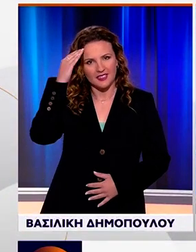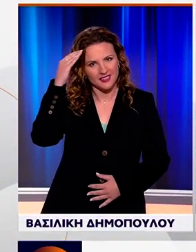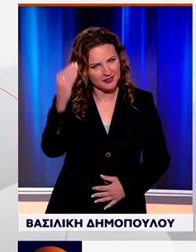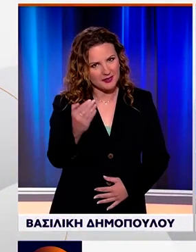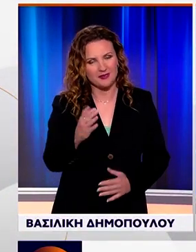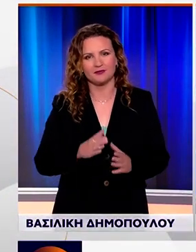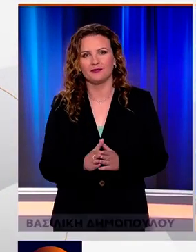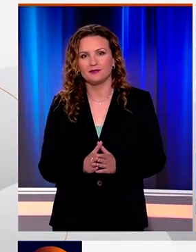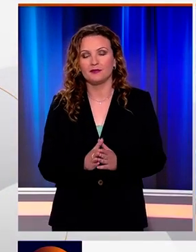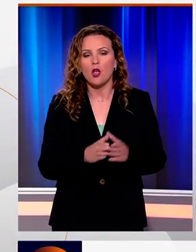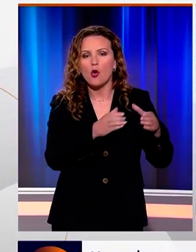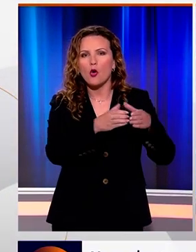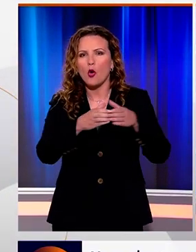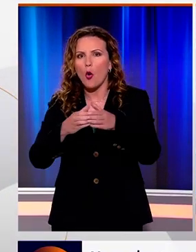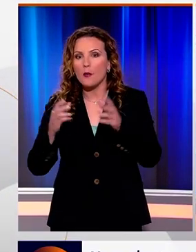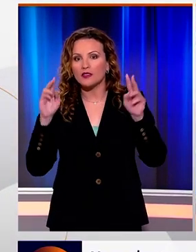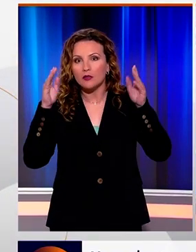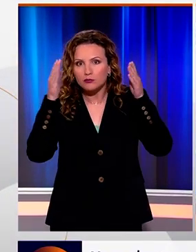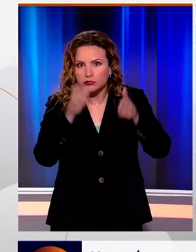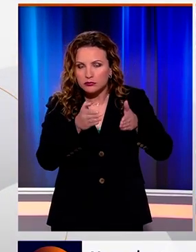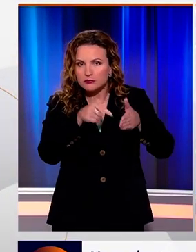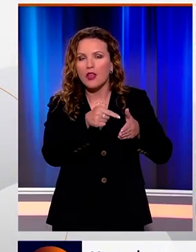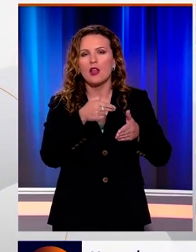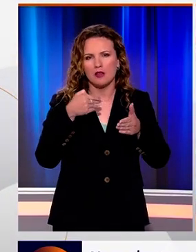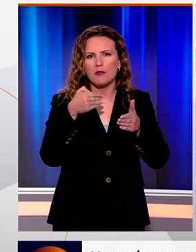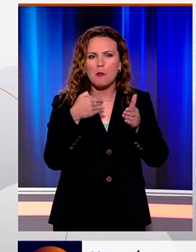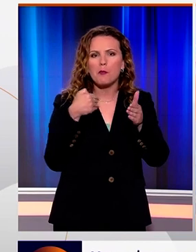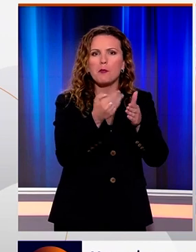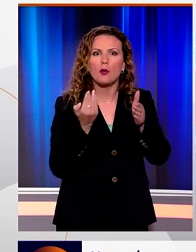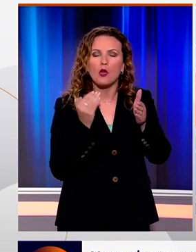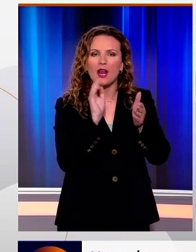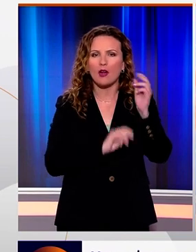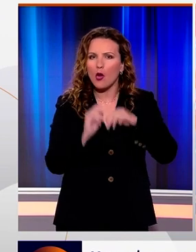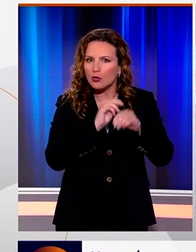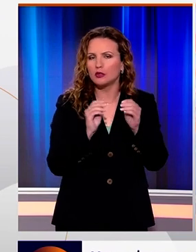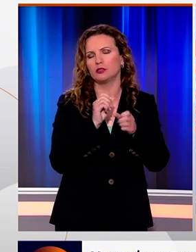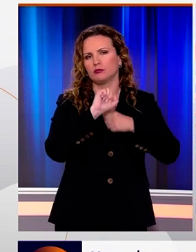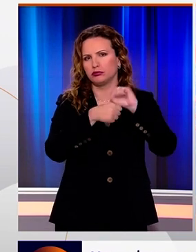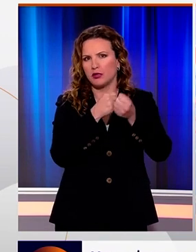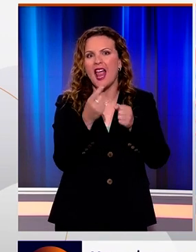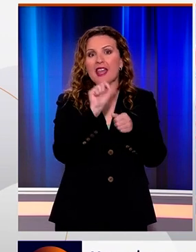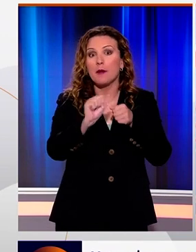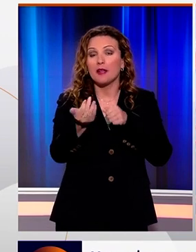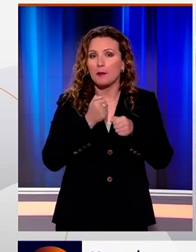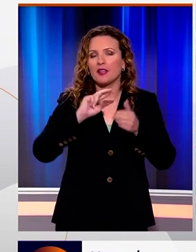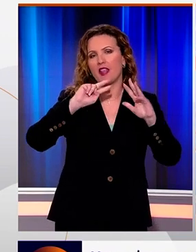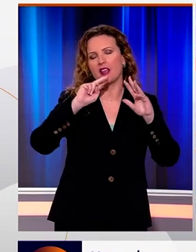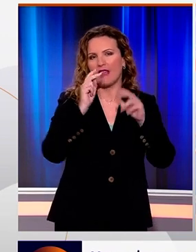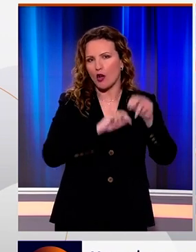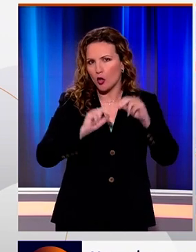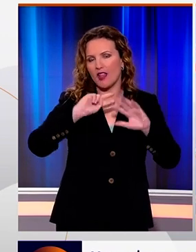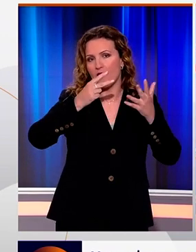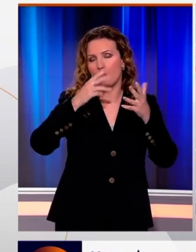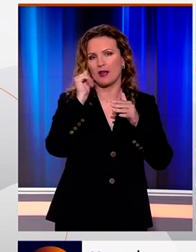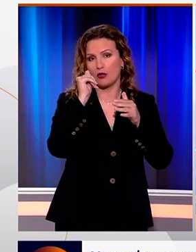Κυρίες και κύριοι, καλησπέρα σας. Με τα κόμματα να στρέφουν πλέον το βλέμμα στον προεκλογικό τους αγώνα, ένα μήνα πριν από τις κάλπες της 7ης Ιουλίου,